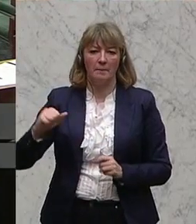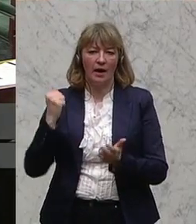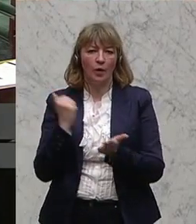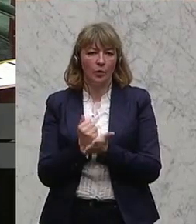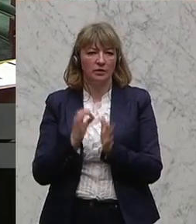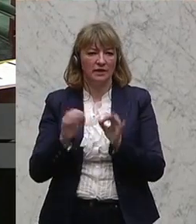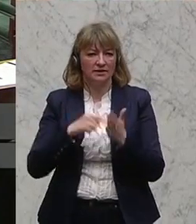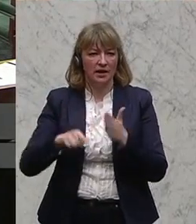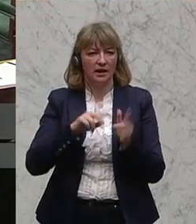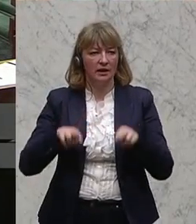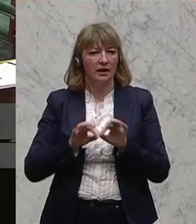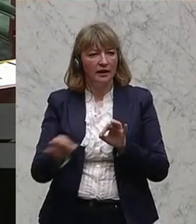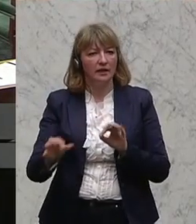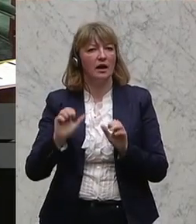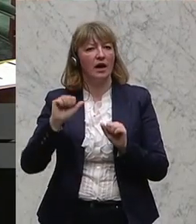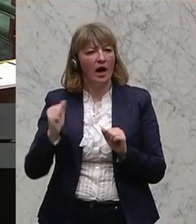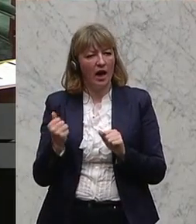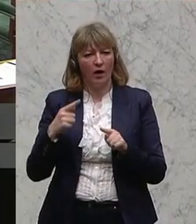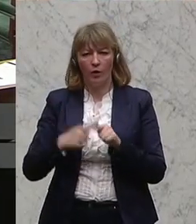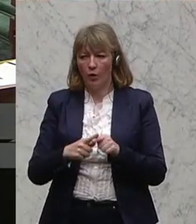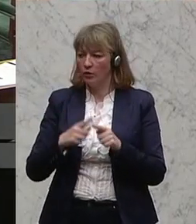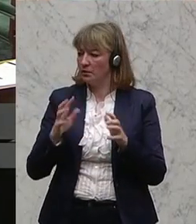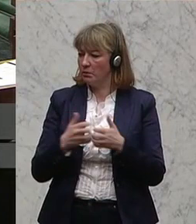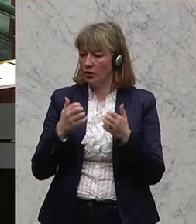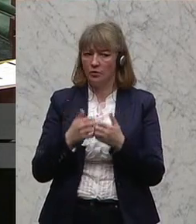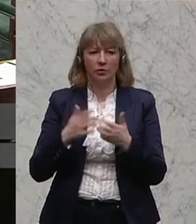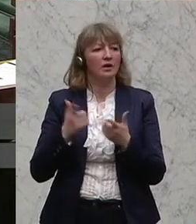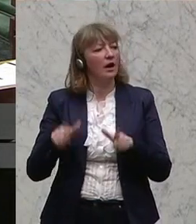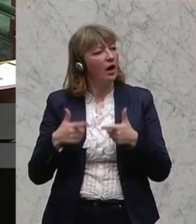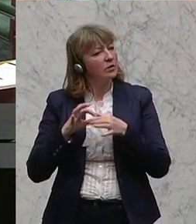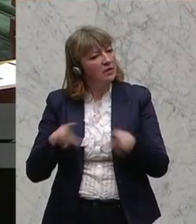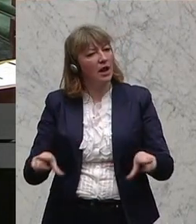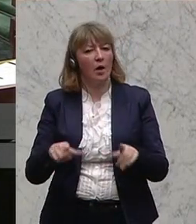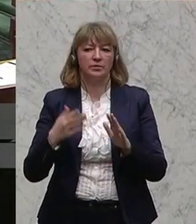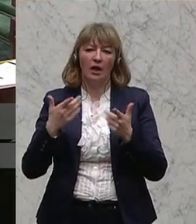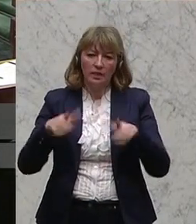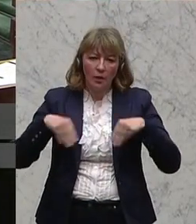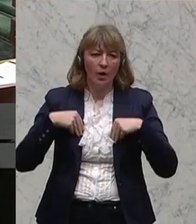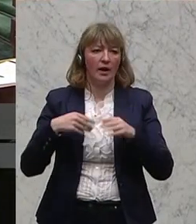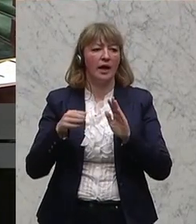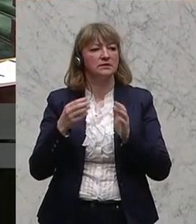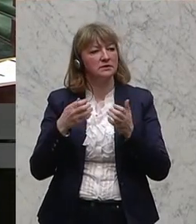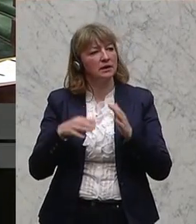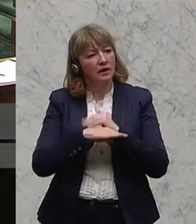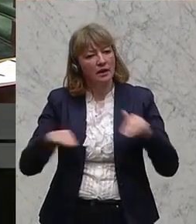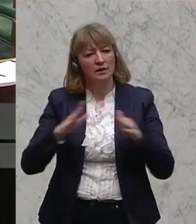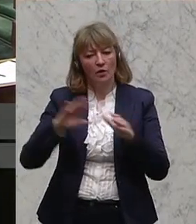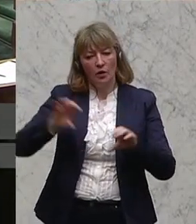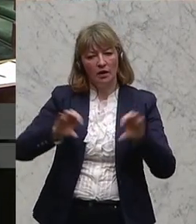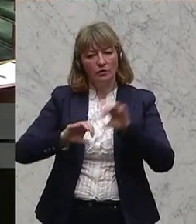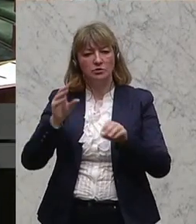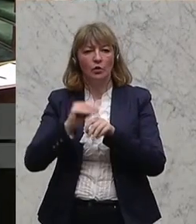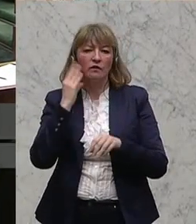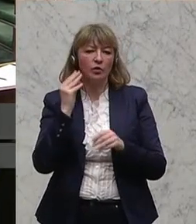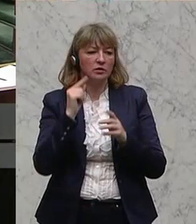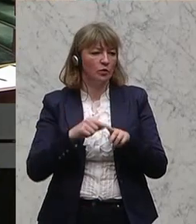eine Ankurbelung des Absatzes um nur 10% etwa 10.000 heimische Arbeitsplätze schaffen würde. Neben den wirtschaftlichen